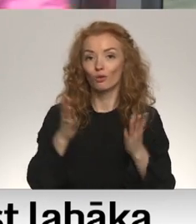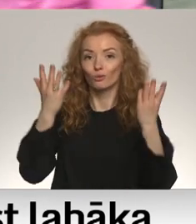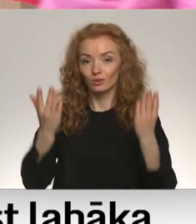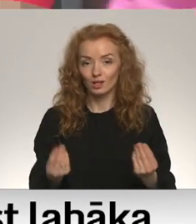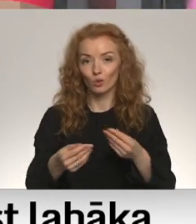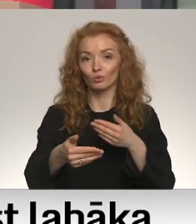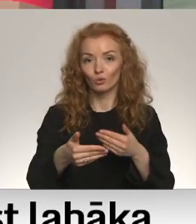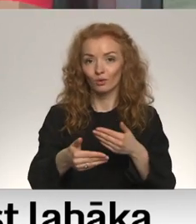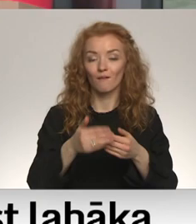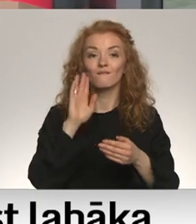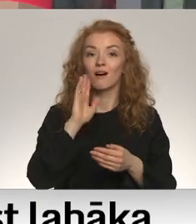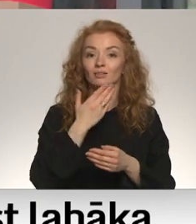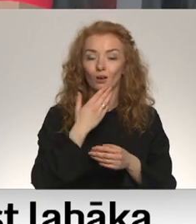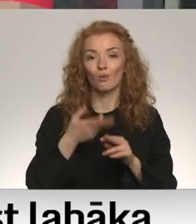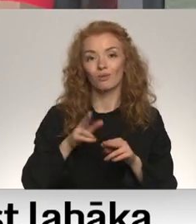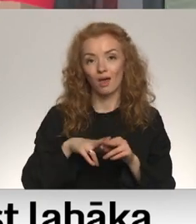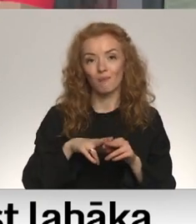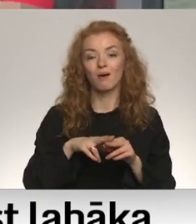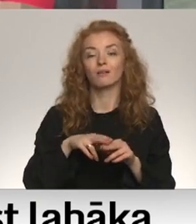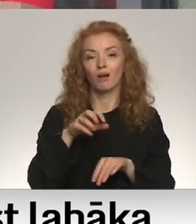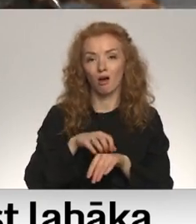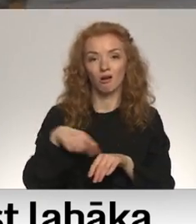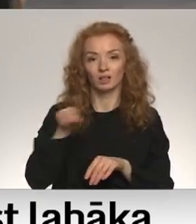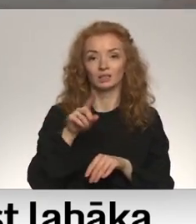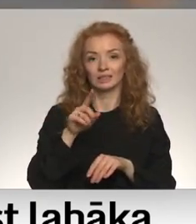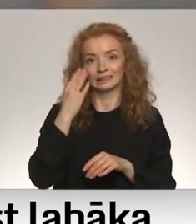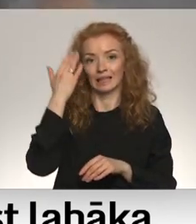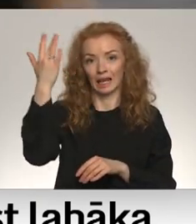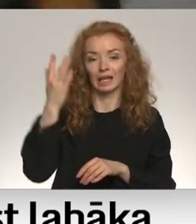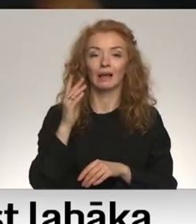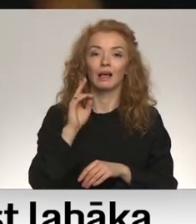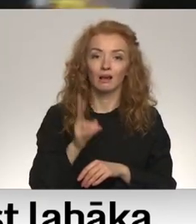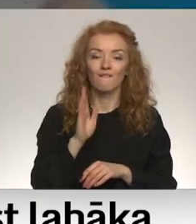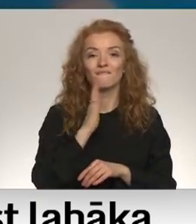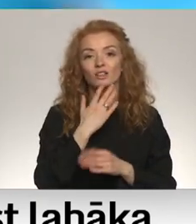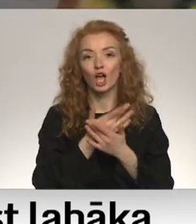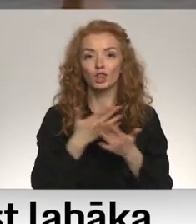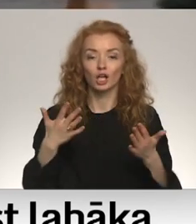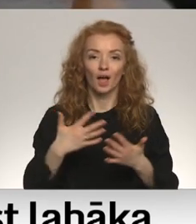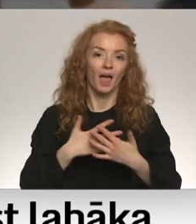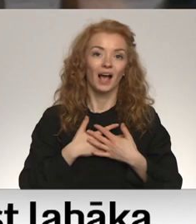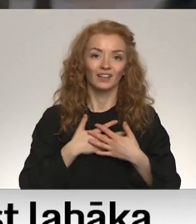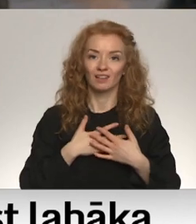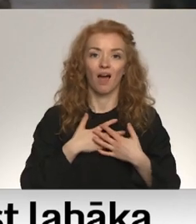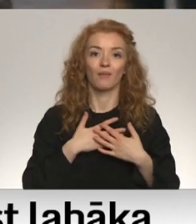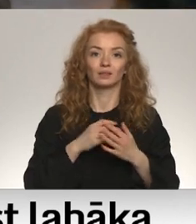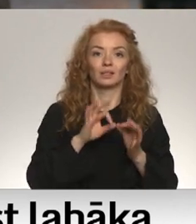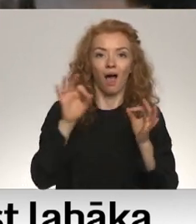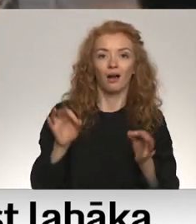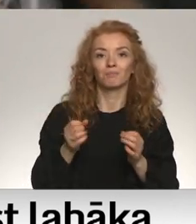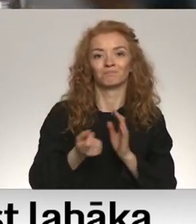tuvāk nāk vasara, uz kuru ar cerībām raugās epidemiologi. Vasarā dažādas aktivitātes pārcelsies ārā, svaigā